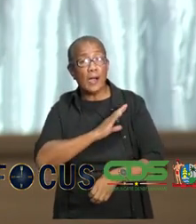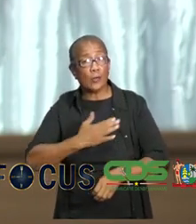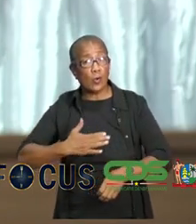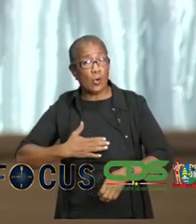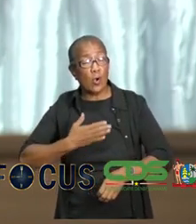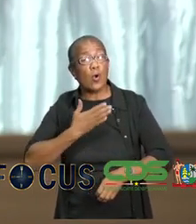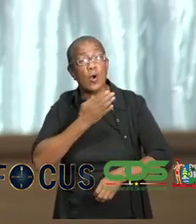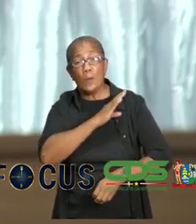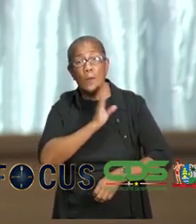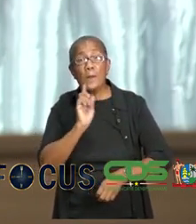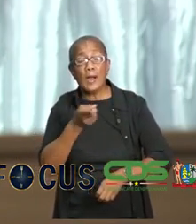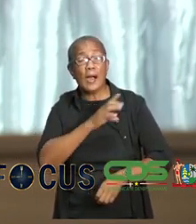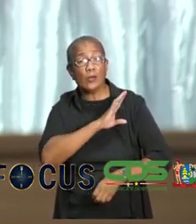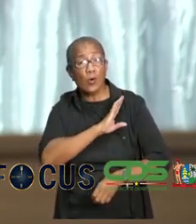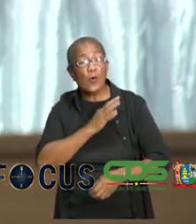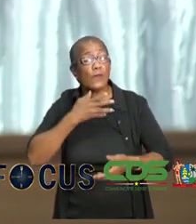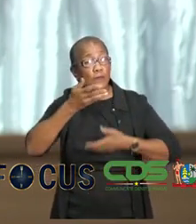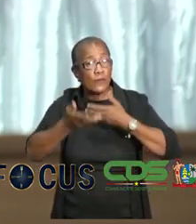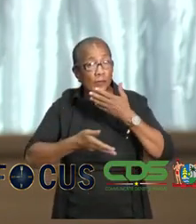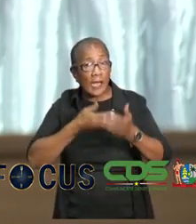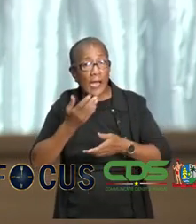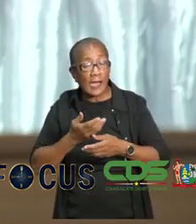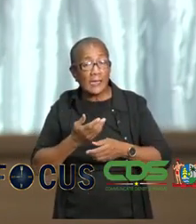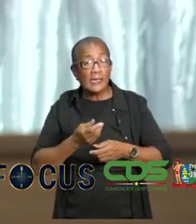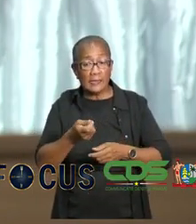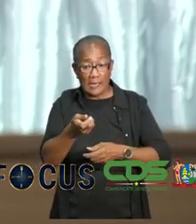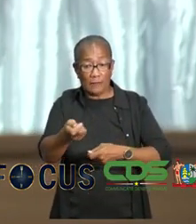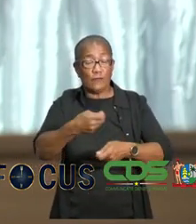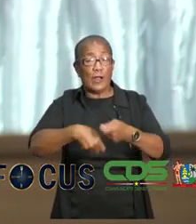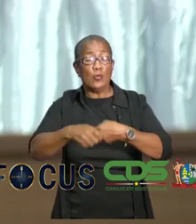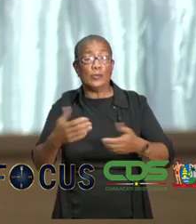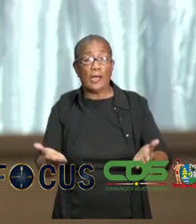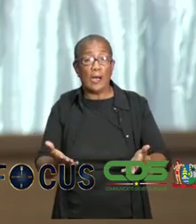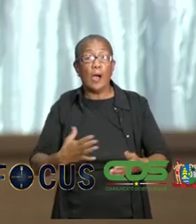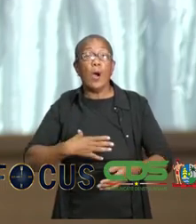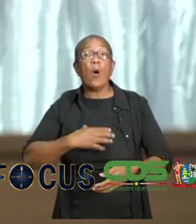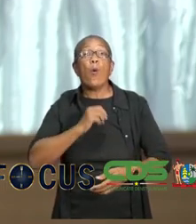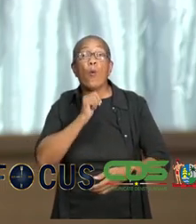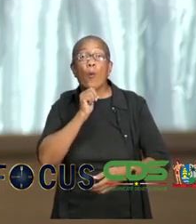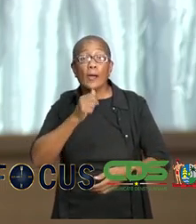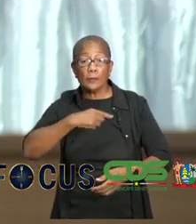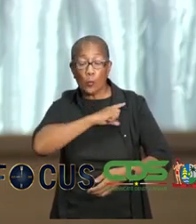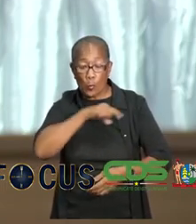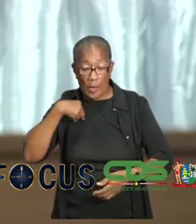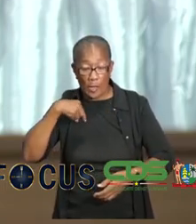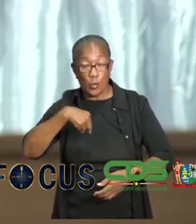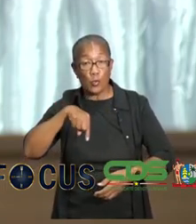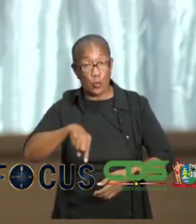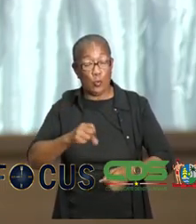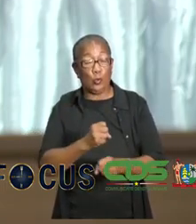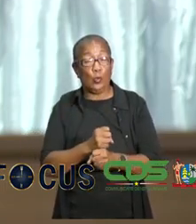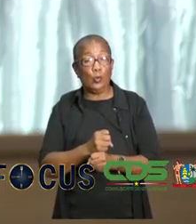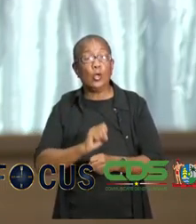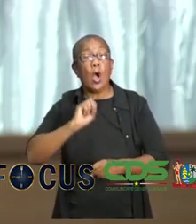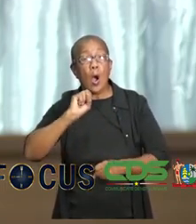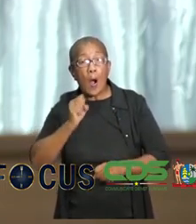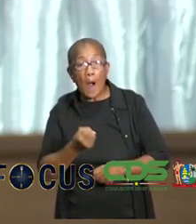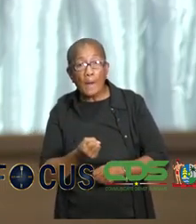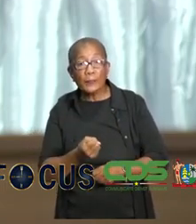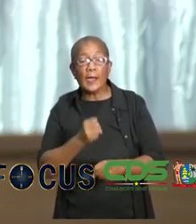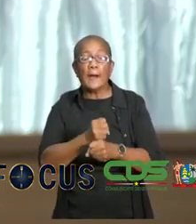valuta. Wat wij bezig zijn te doen, is om de